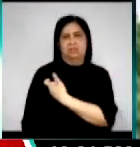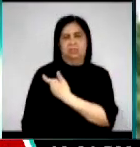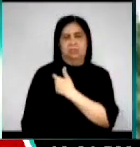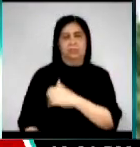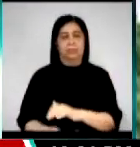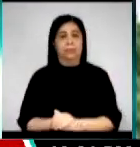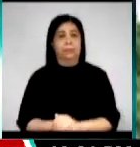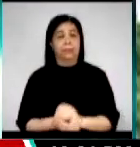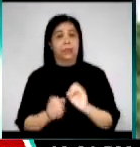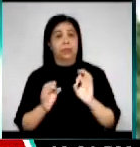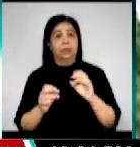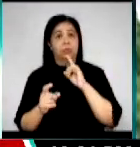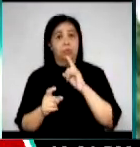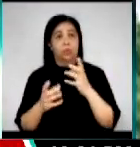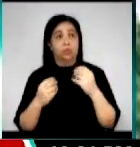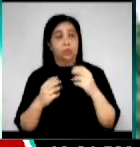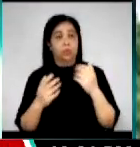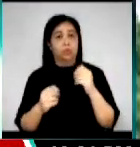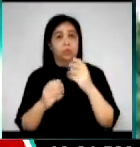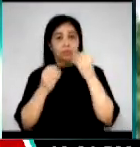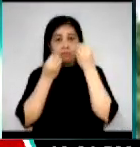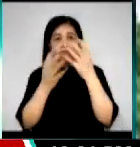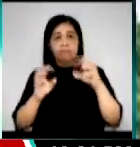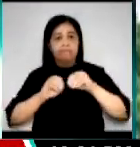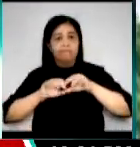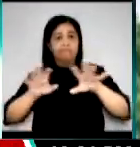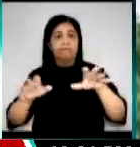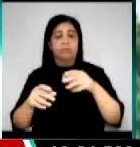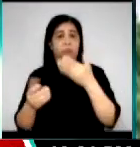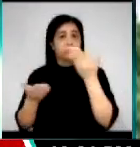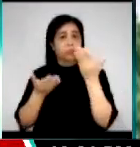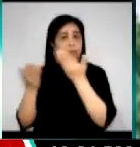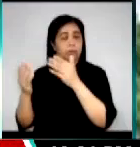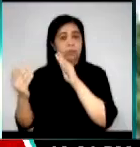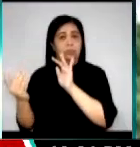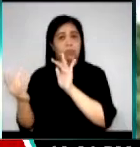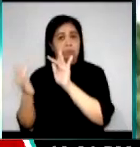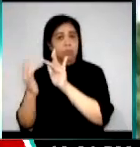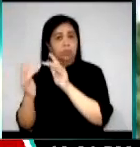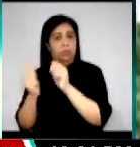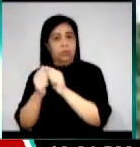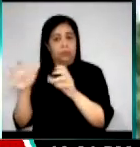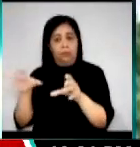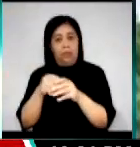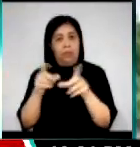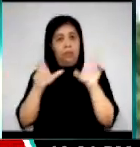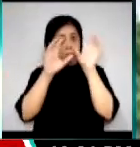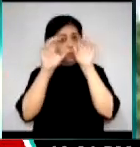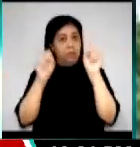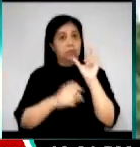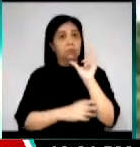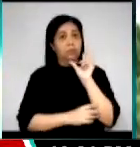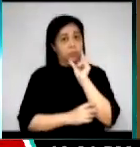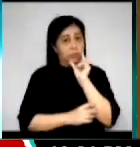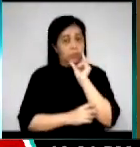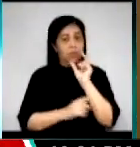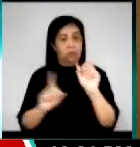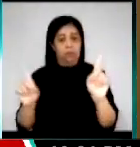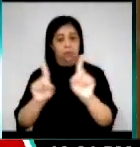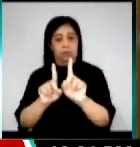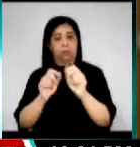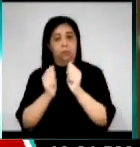may mag-reach out sa kanya at magkasama sila ni Pangulong Duterte para magkaroon ng